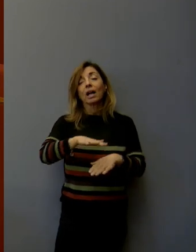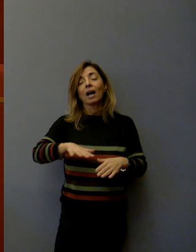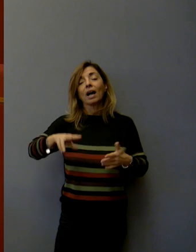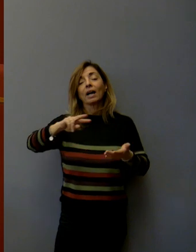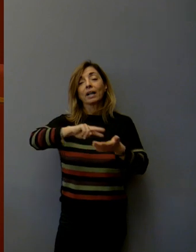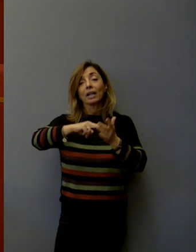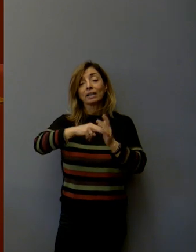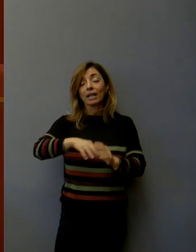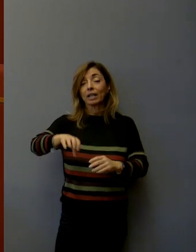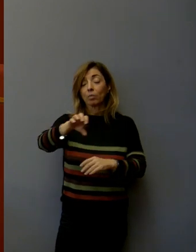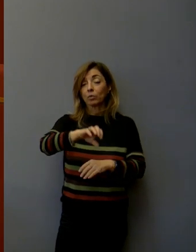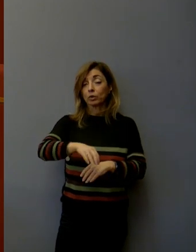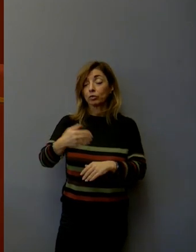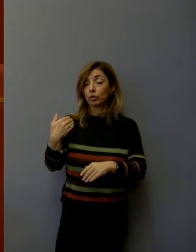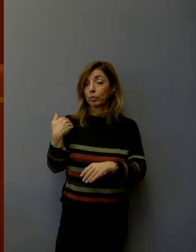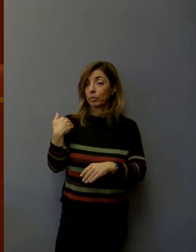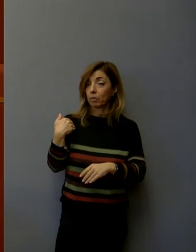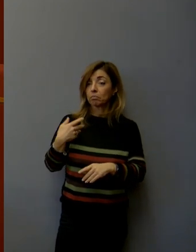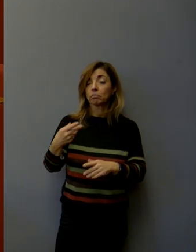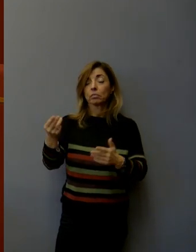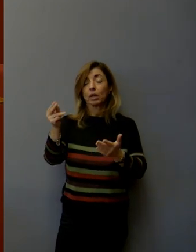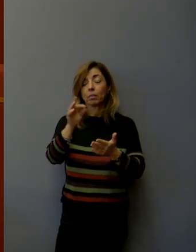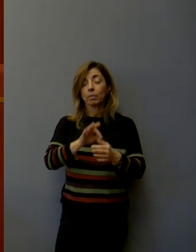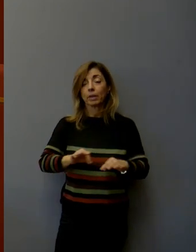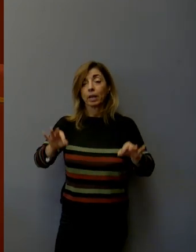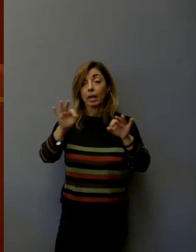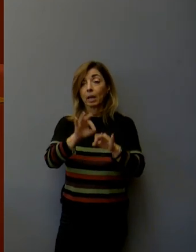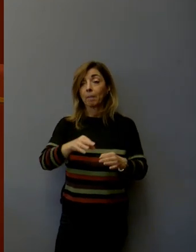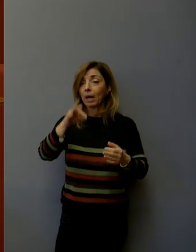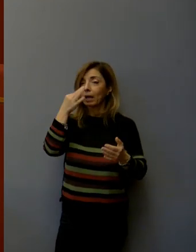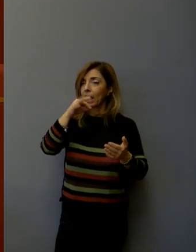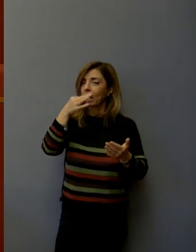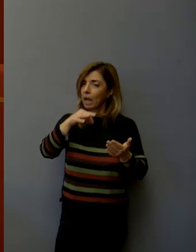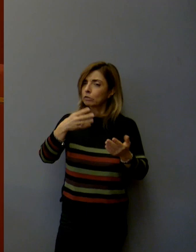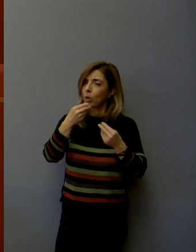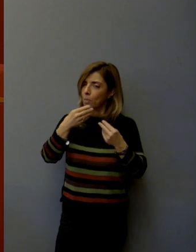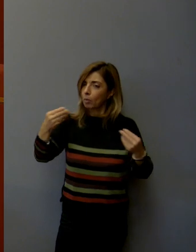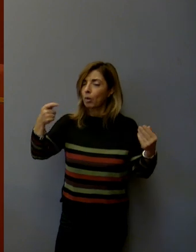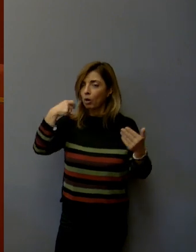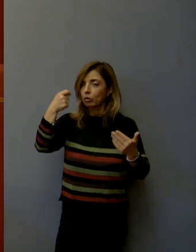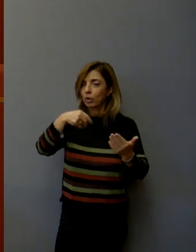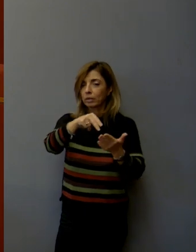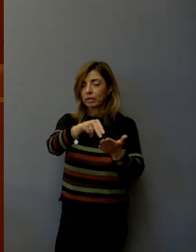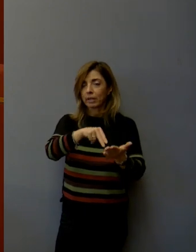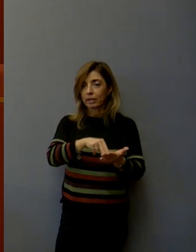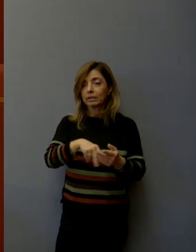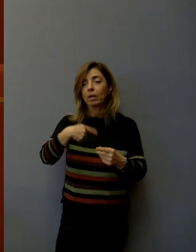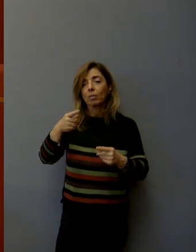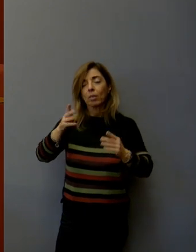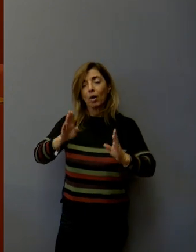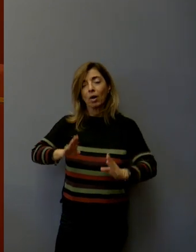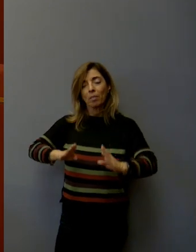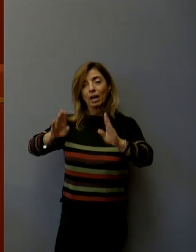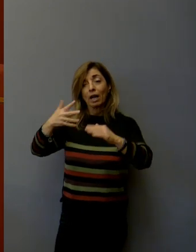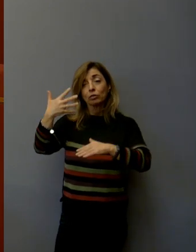aveva predisposto una relazione molto molto interessante e ad indiziato che ha le altezze del numero 5 Rosso c'è